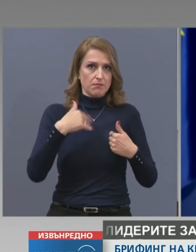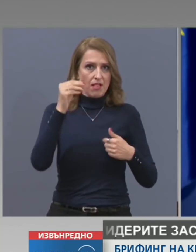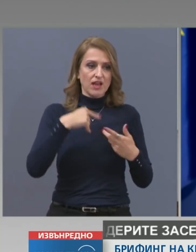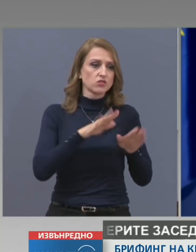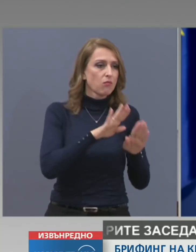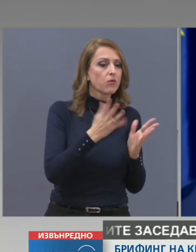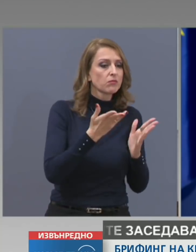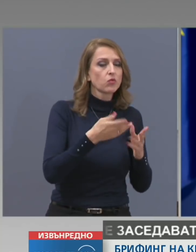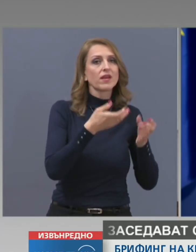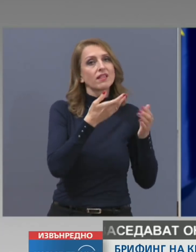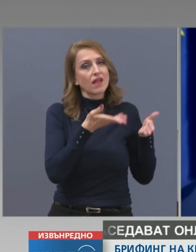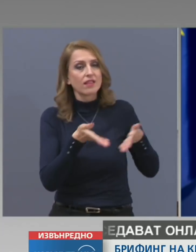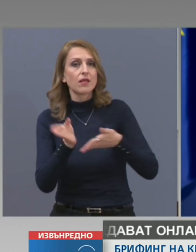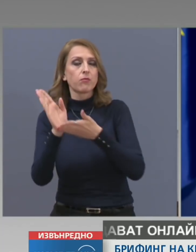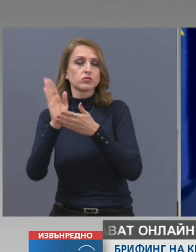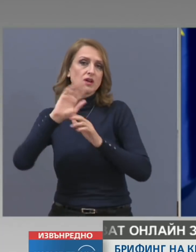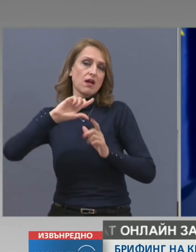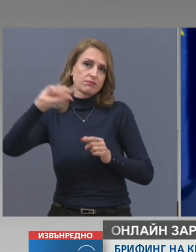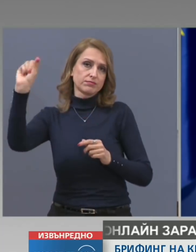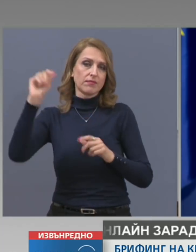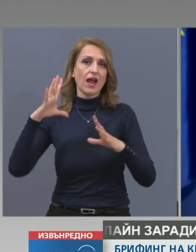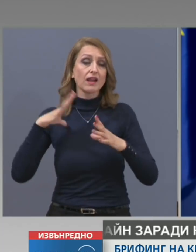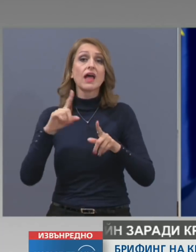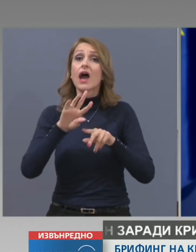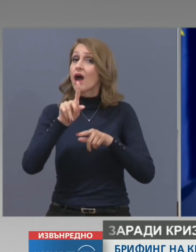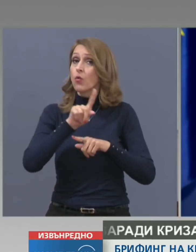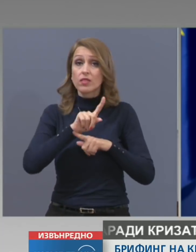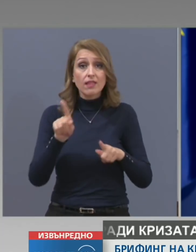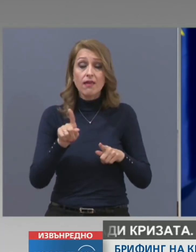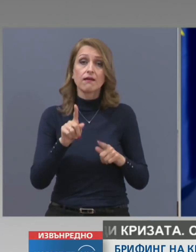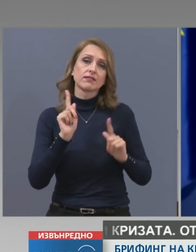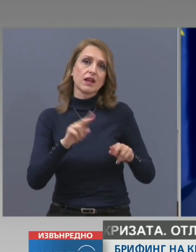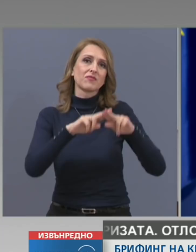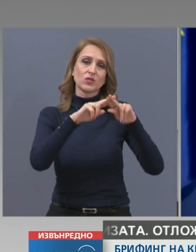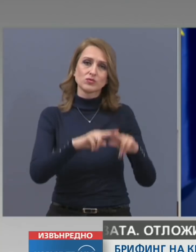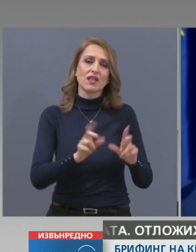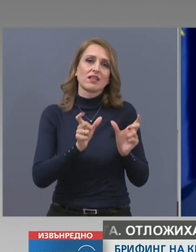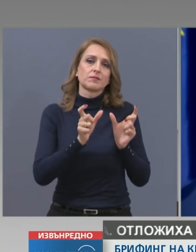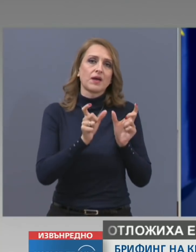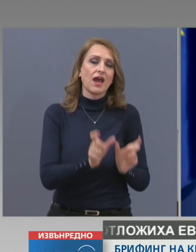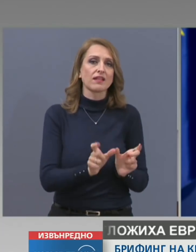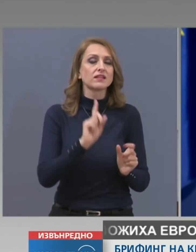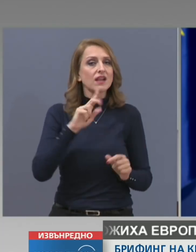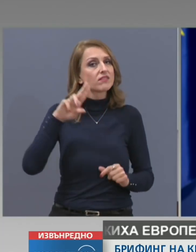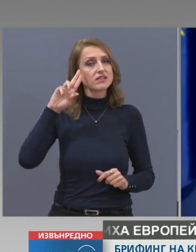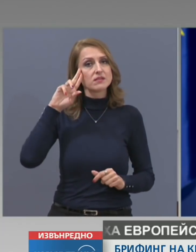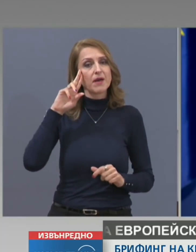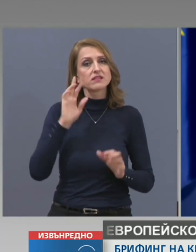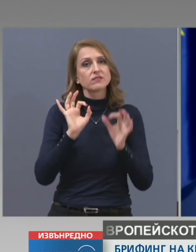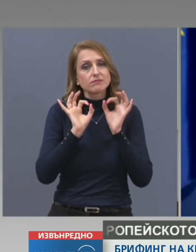ако останалите ще бъдат под карантина и ще трябва да спазват всичките мерки по заповедта на министъра